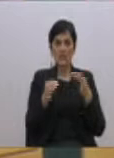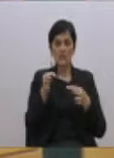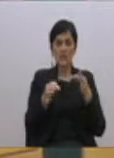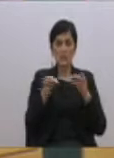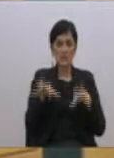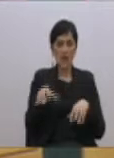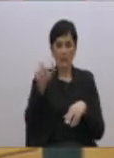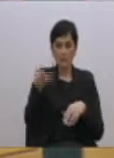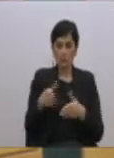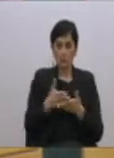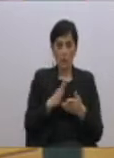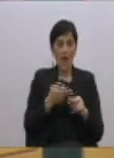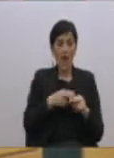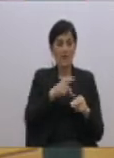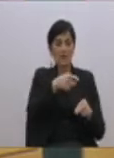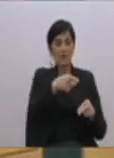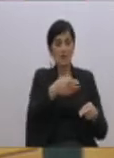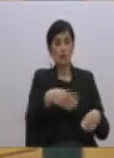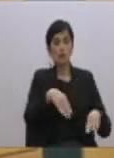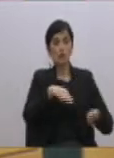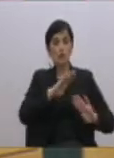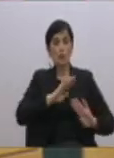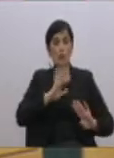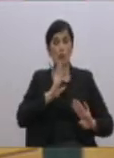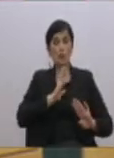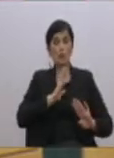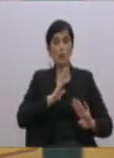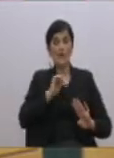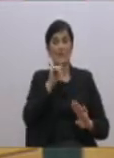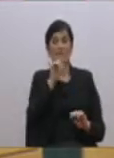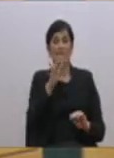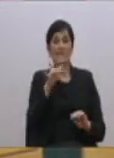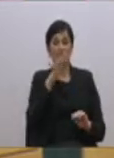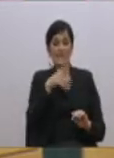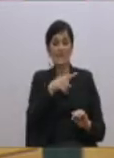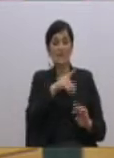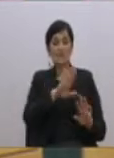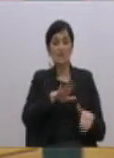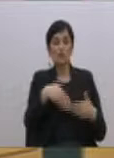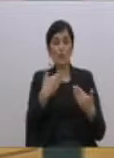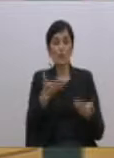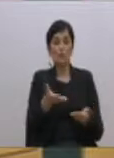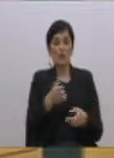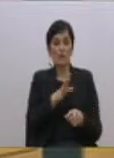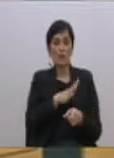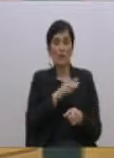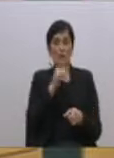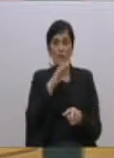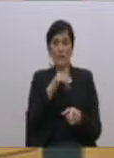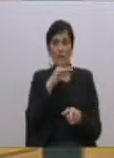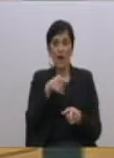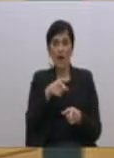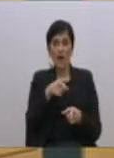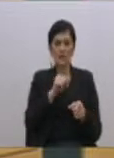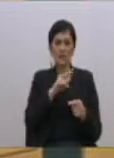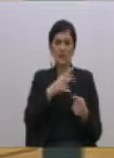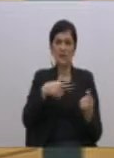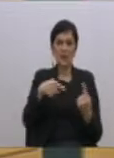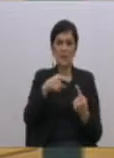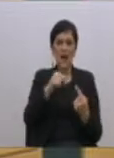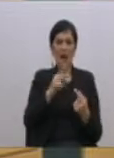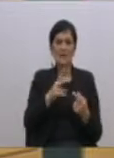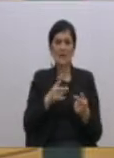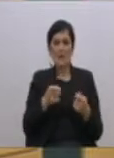Ამიტომ ეს შემოთავაზებული ინსტრუმენტი, რომელიც იყო შემოთავაზებული, ვითომ და იმისთვის შემოთავაზებული, რომ თითქოს და ან დეკონცენტრაცია,